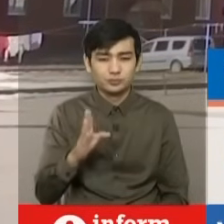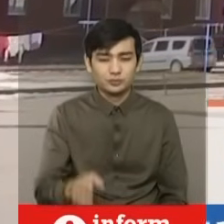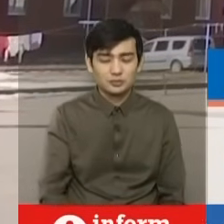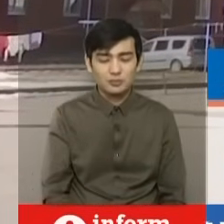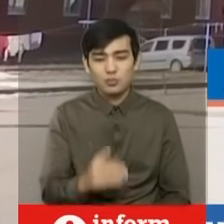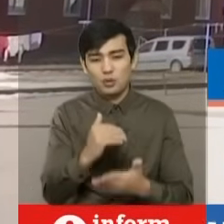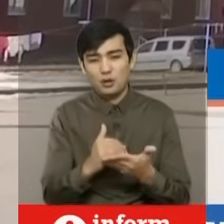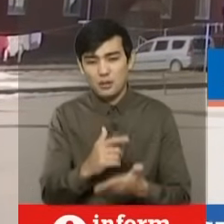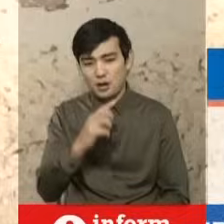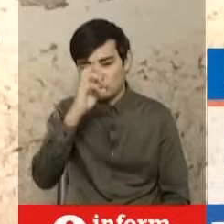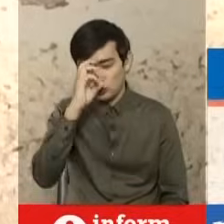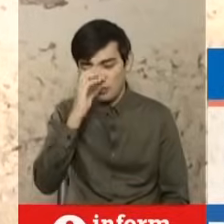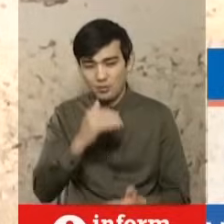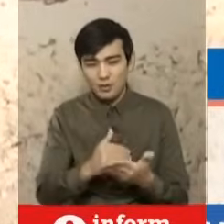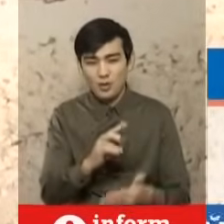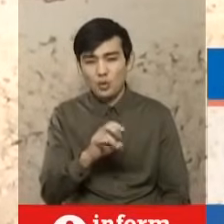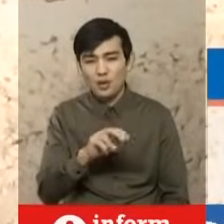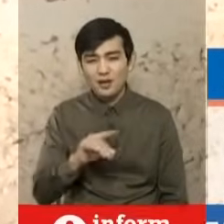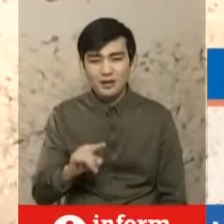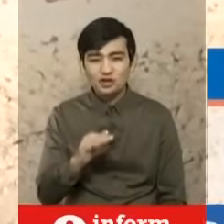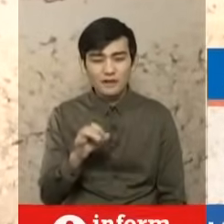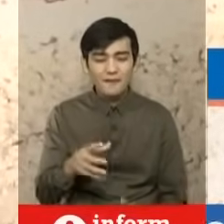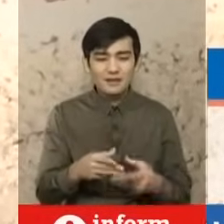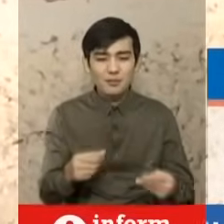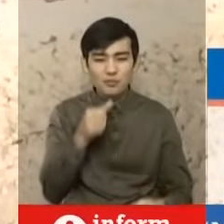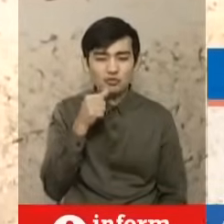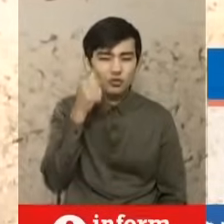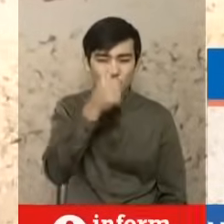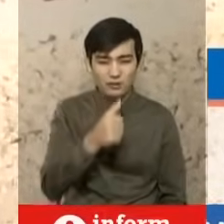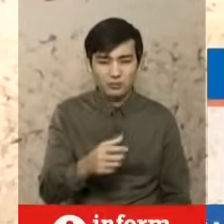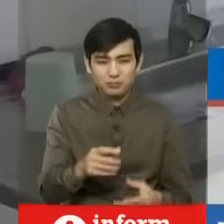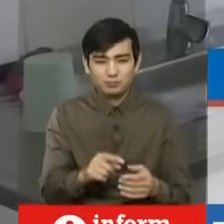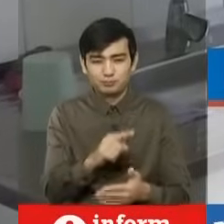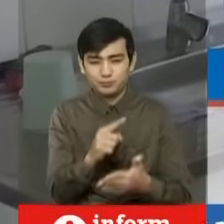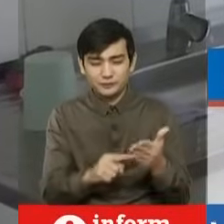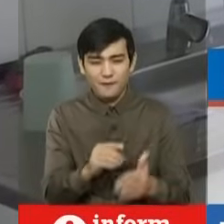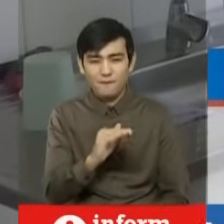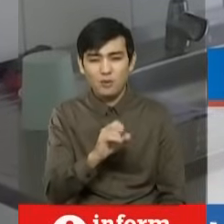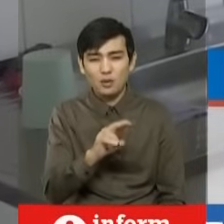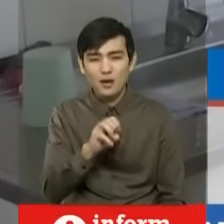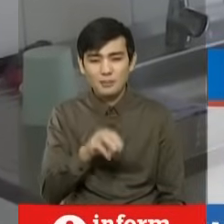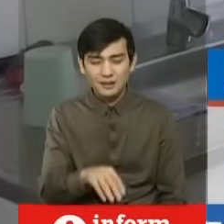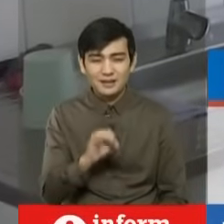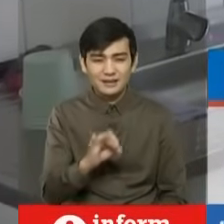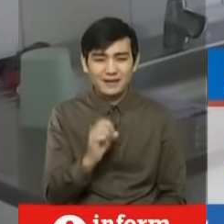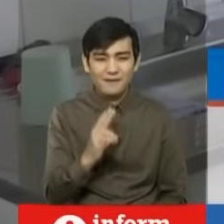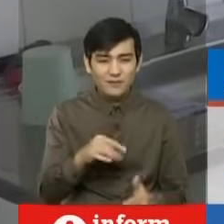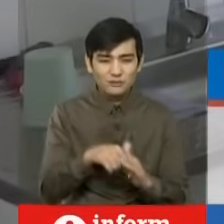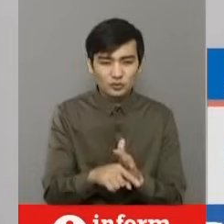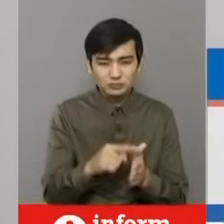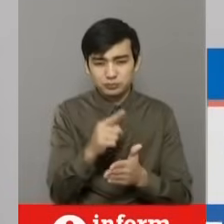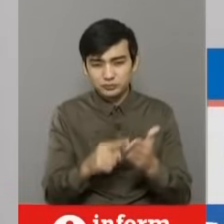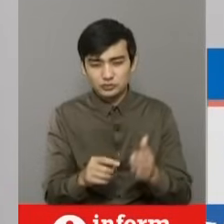норр дали трещину весной прошлого года начиная с фундамента трещины появились и внутри квартир людей срочно